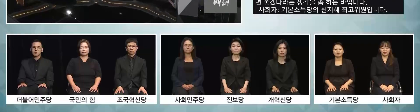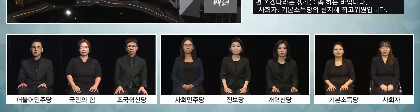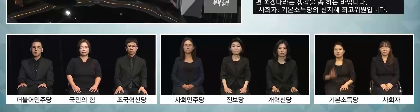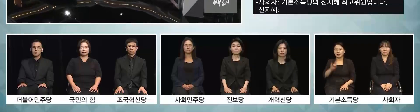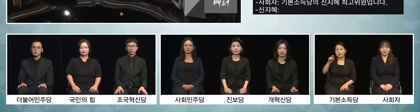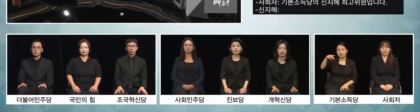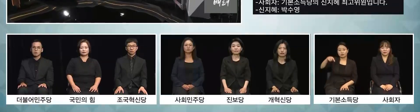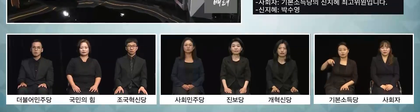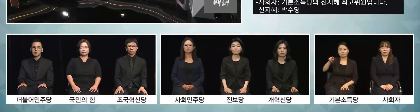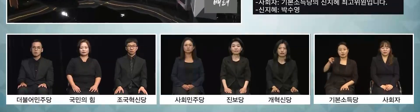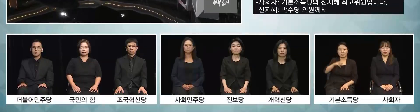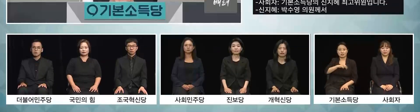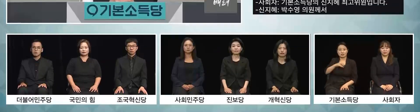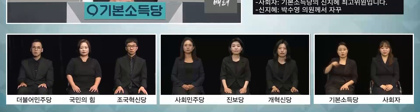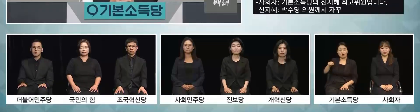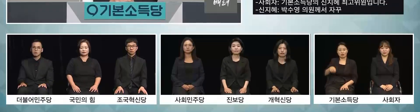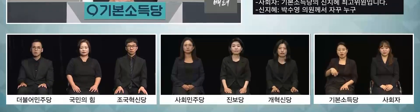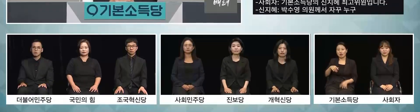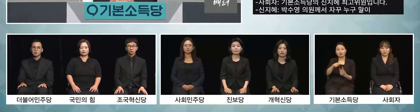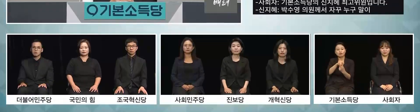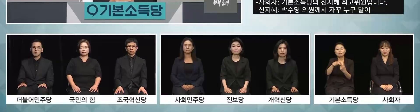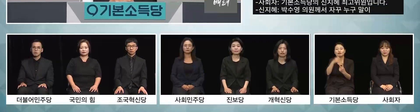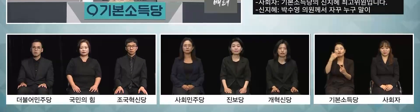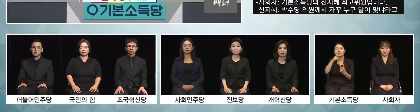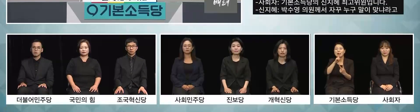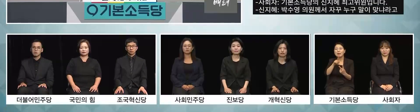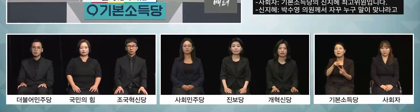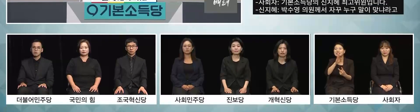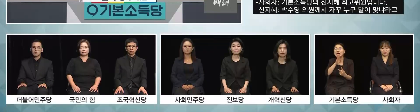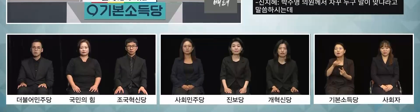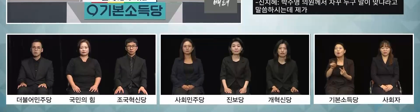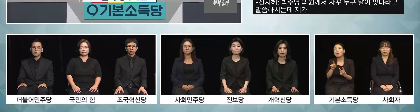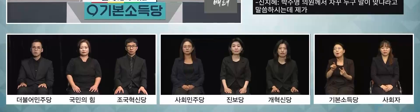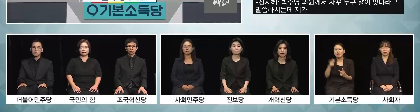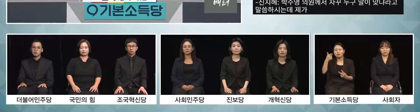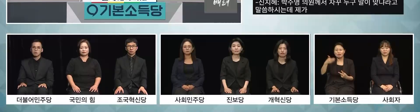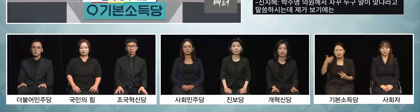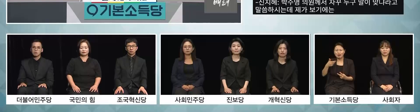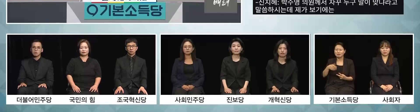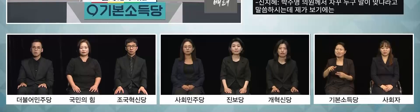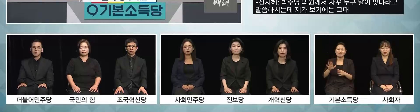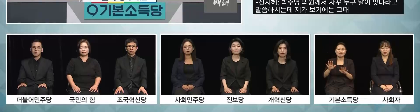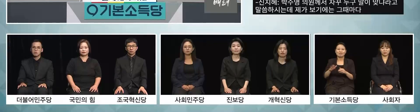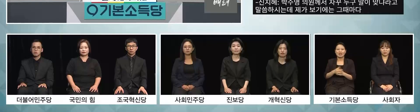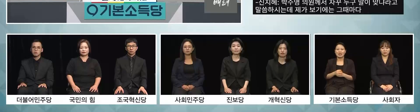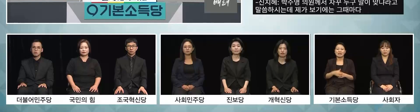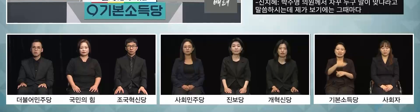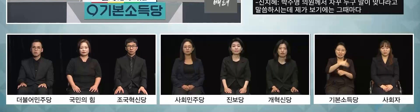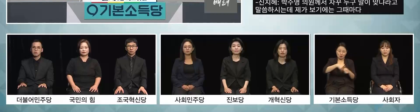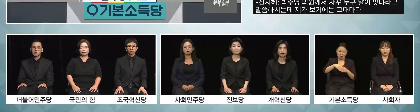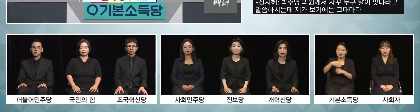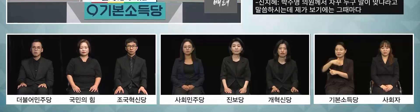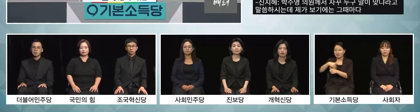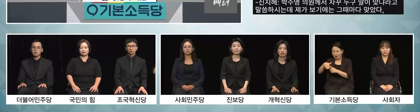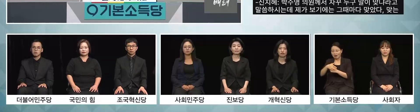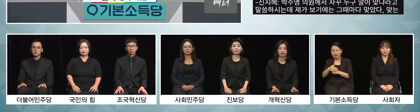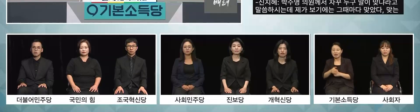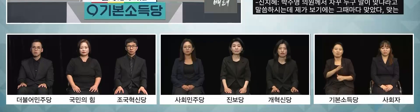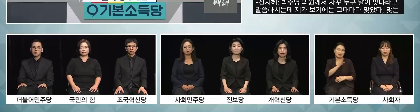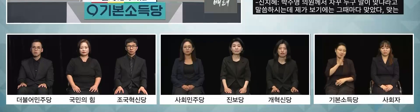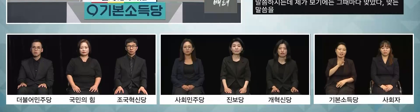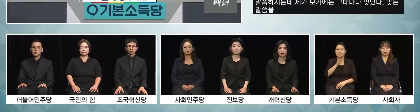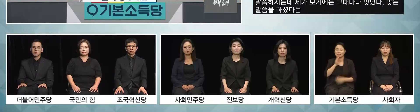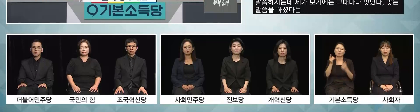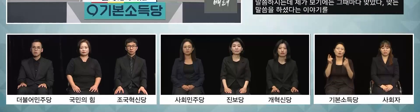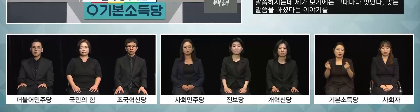박수영 의원께서 자꾸 누구 말이 맞냐라고 말씀하시는데 제가 보기에는 그때마다 맞는 말씀을